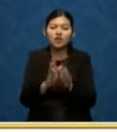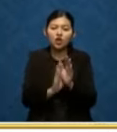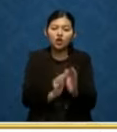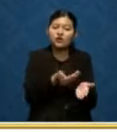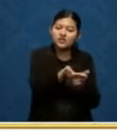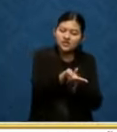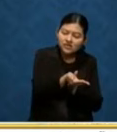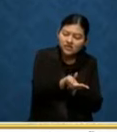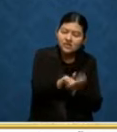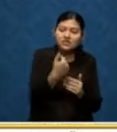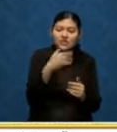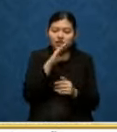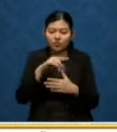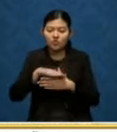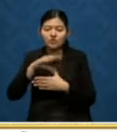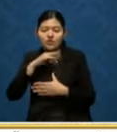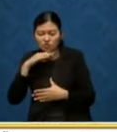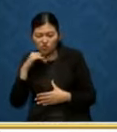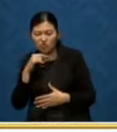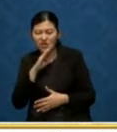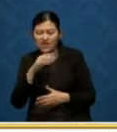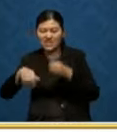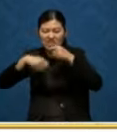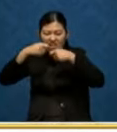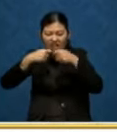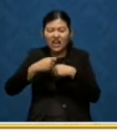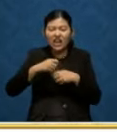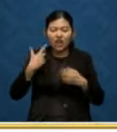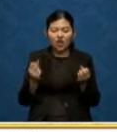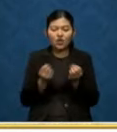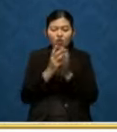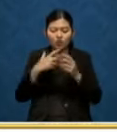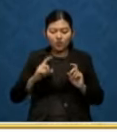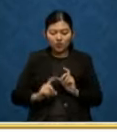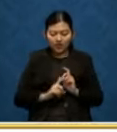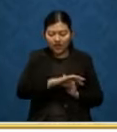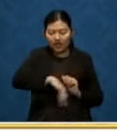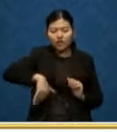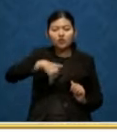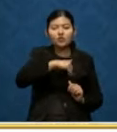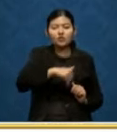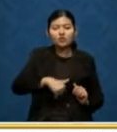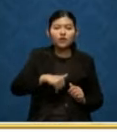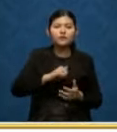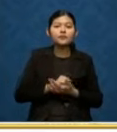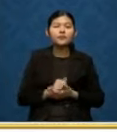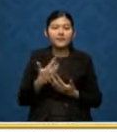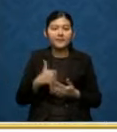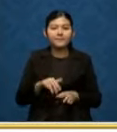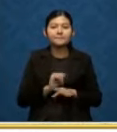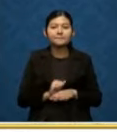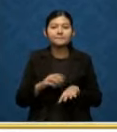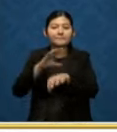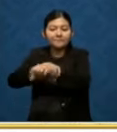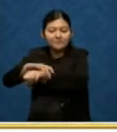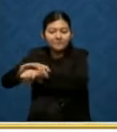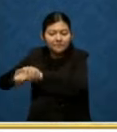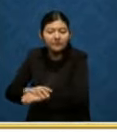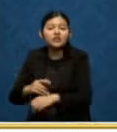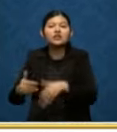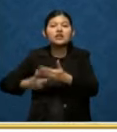ถึงอันตรายของเนื้อหมูเถื่อนครับและเปิดช่องทางการแจ้งเบาะแสให้ประชาชนได้แจ้งนะครับได้แจ้งเข้ามานะครับเพื่อนำไปสู่การจับกุมต่อไปครับ